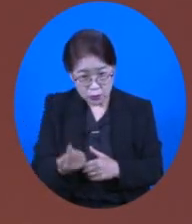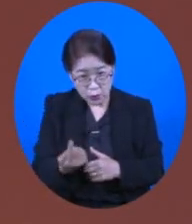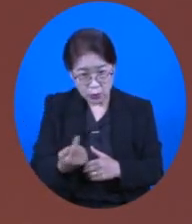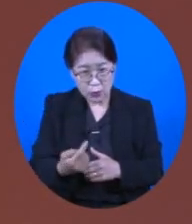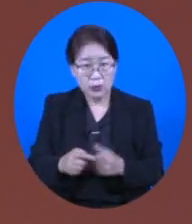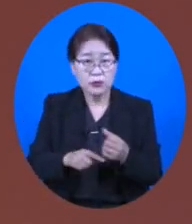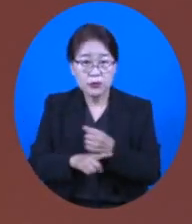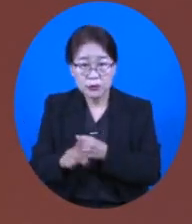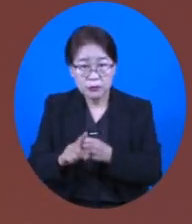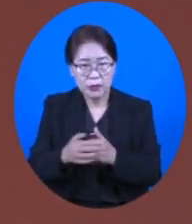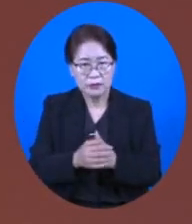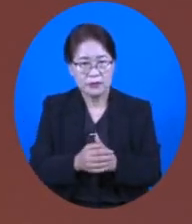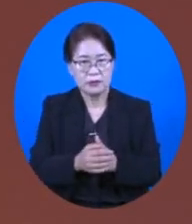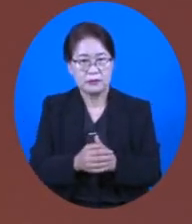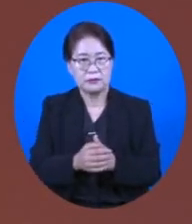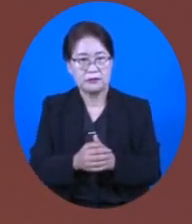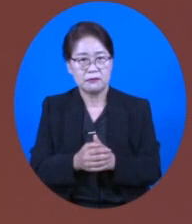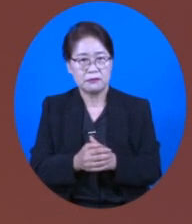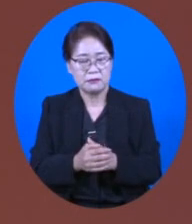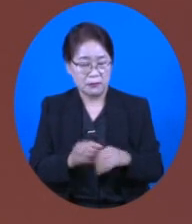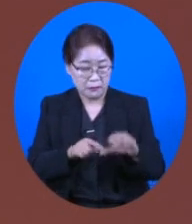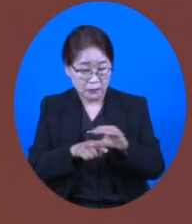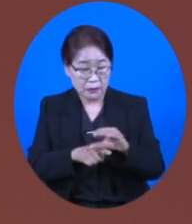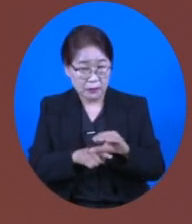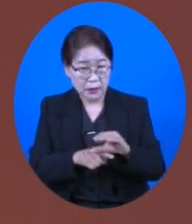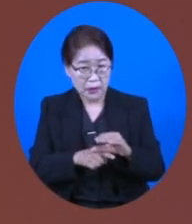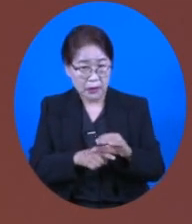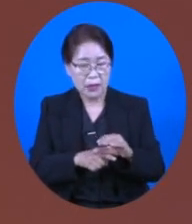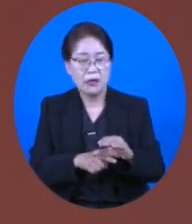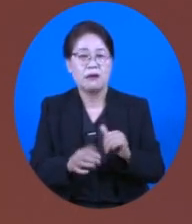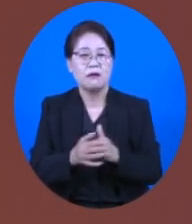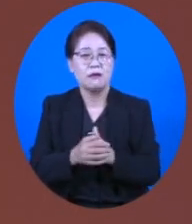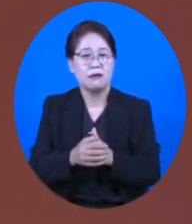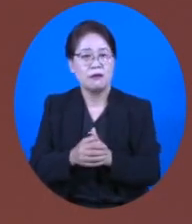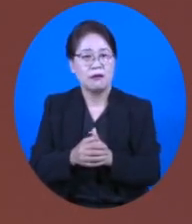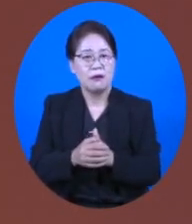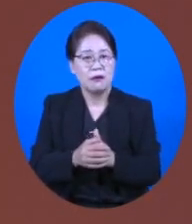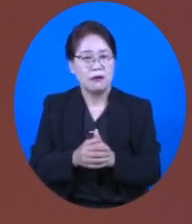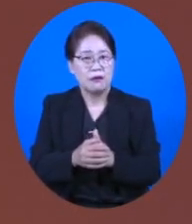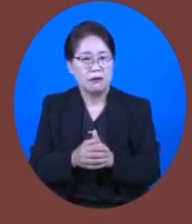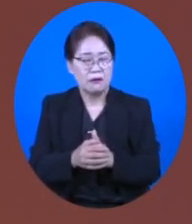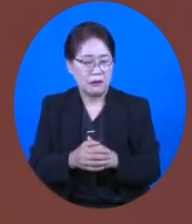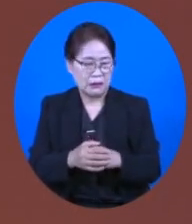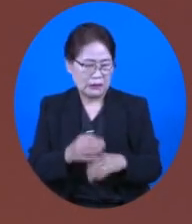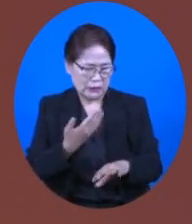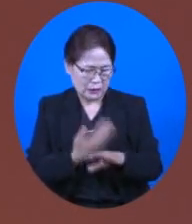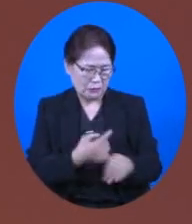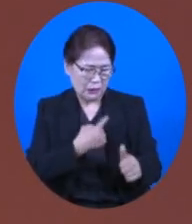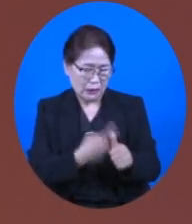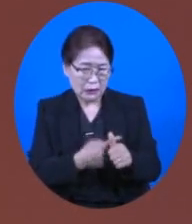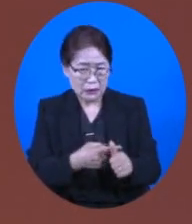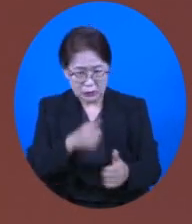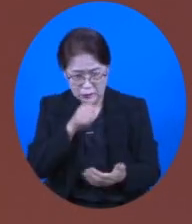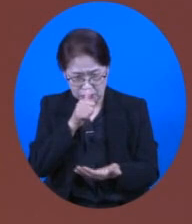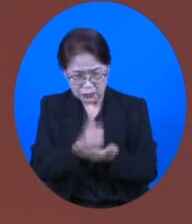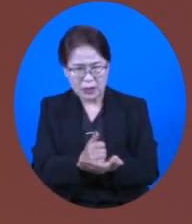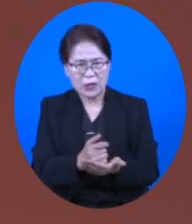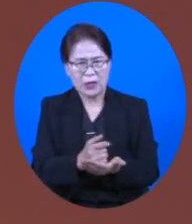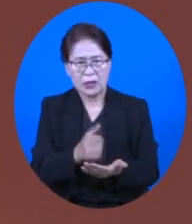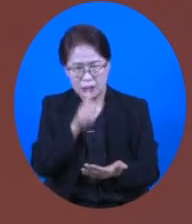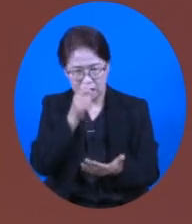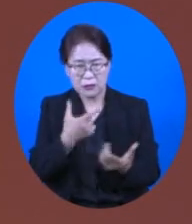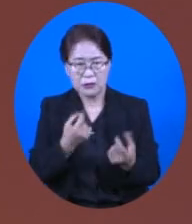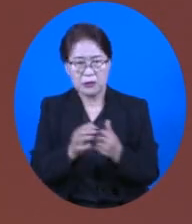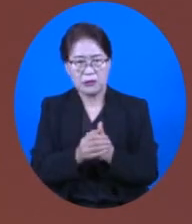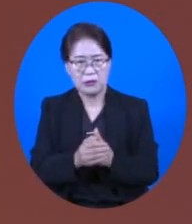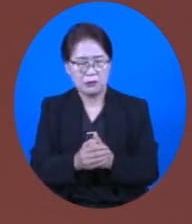참소라고 하는 말을 사전에서 찾아보니까 이렇게 돼 있더라고요. 남을 헐뜯어서 죄가 있는 것처럼 꾸며 이